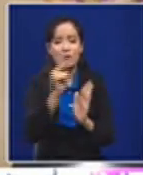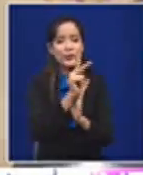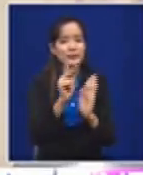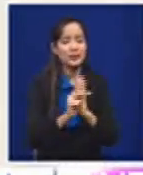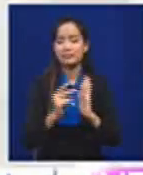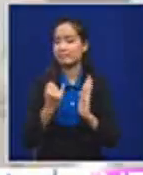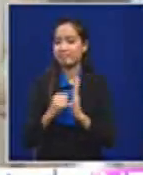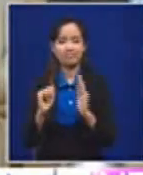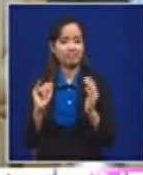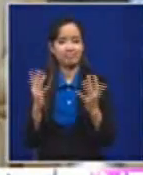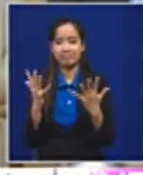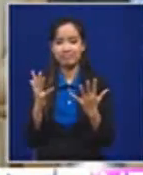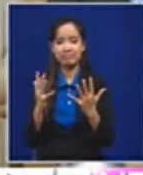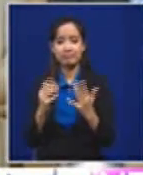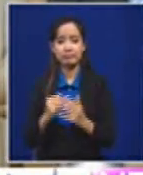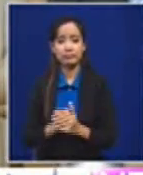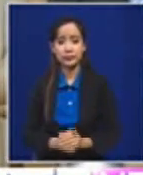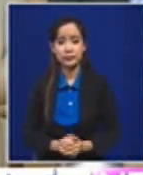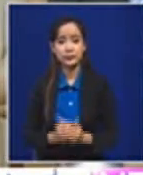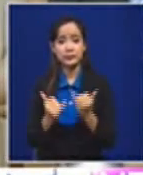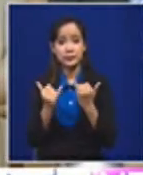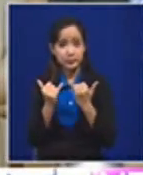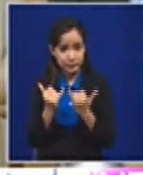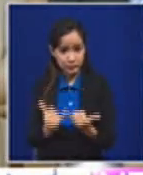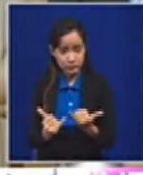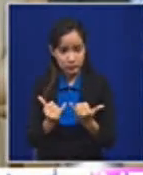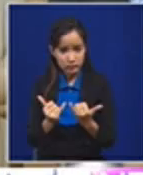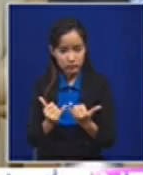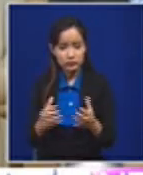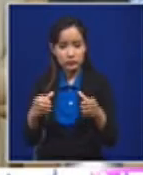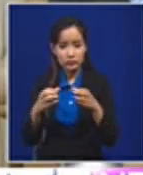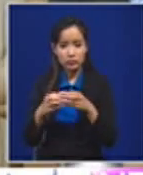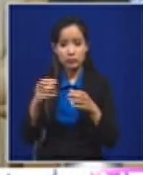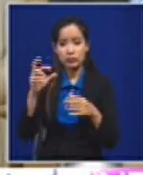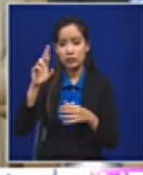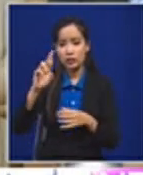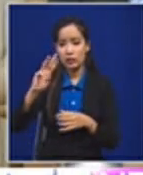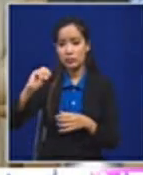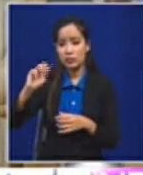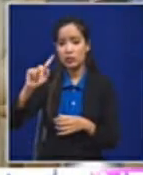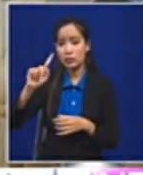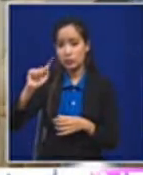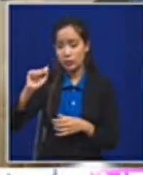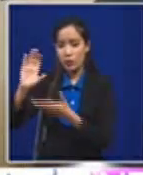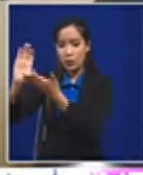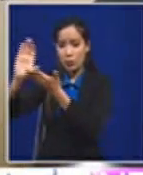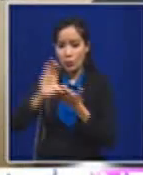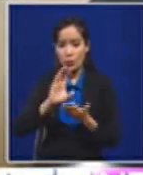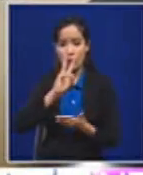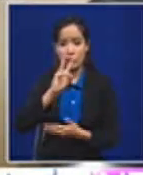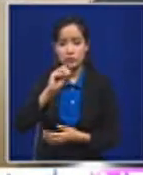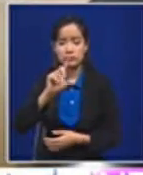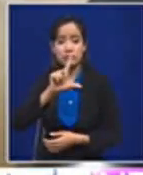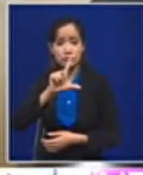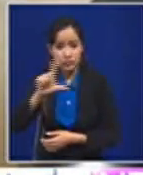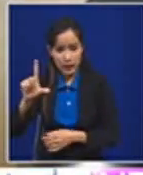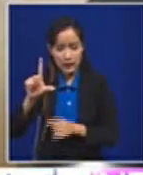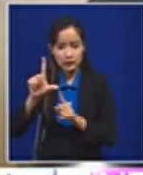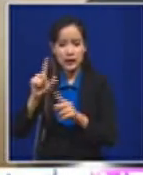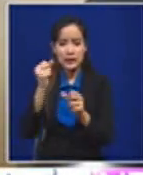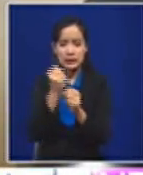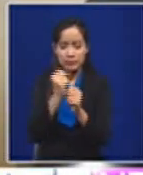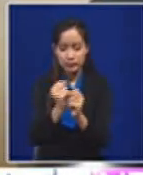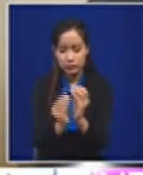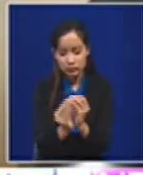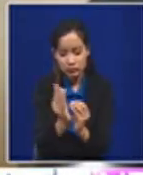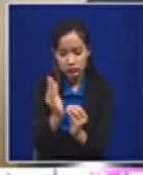ศไทยครับ นอกจากนี้คณะรัฐมนตรียังอนุมัติงบประมาณ150ล้านบาทซึ่งเป็นงบประมาณของการทำปะการังเทียม